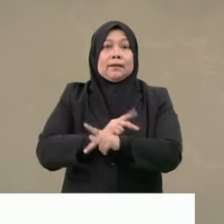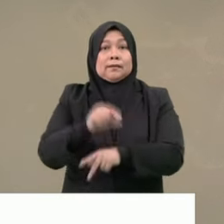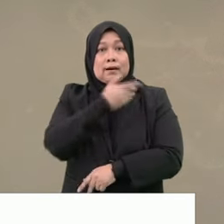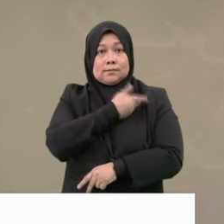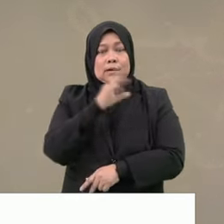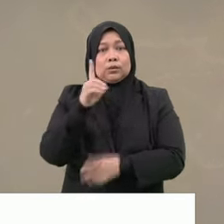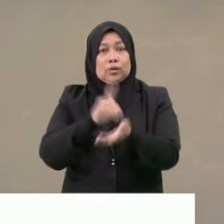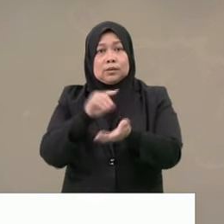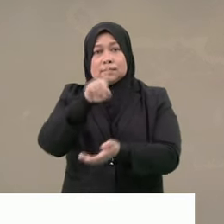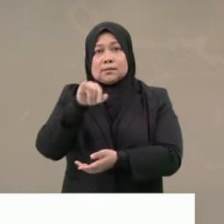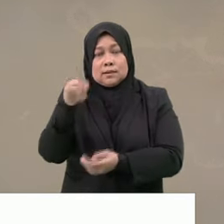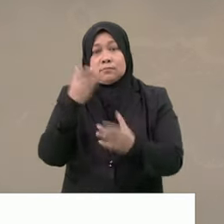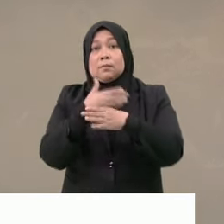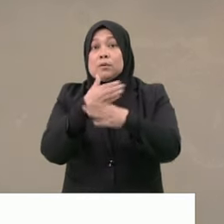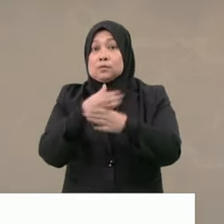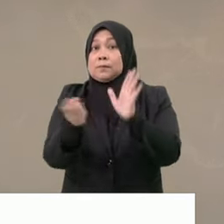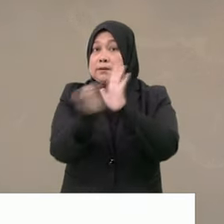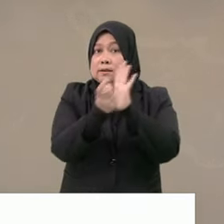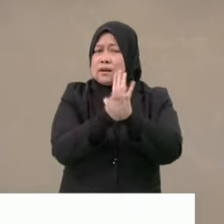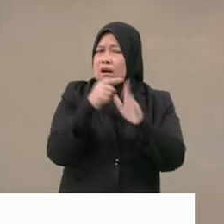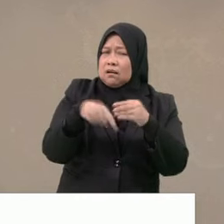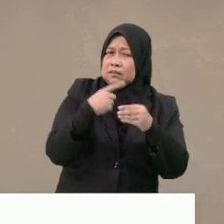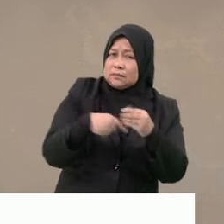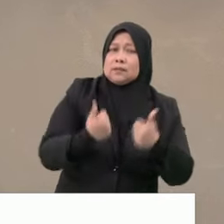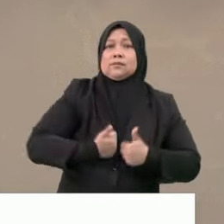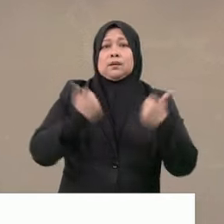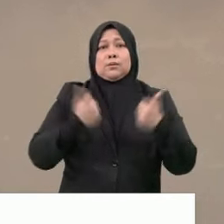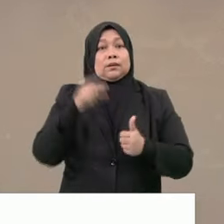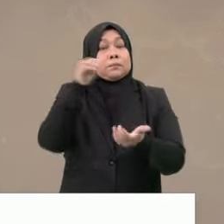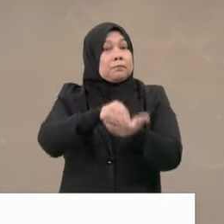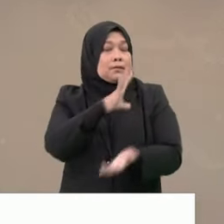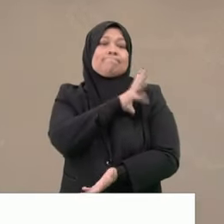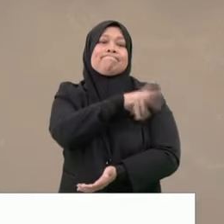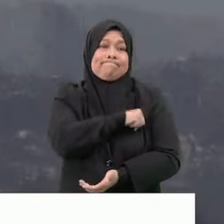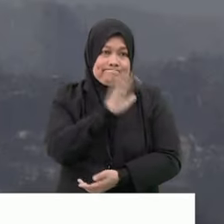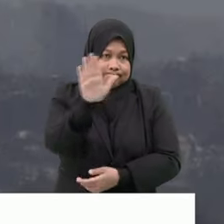Ziyad Syahada berkongsi kepada Astro Awani tentang sambutan syawal di Palestine.